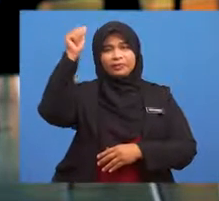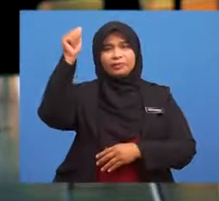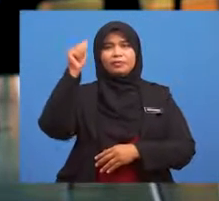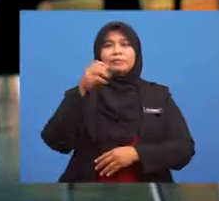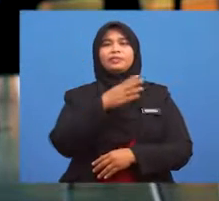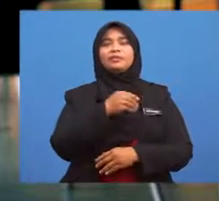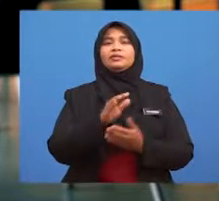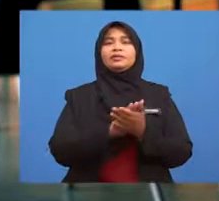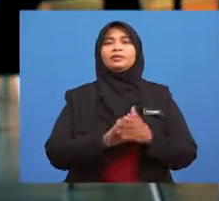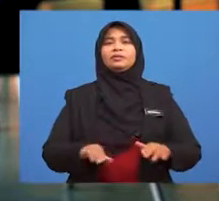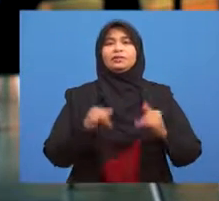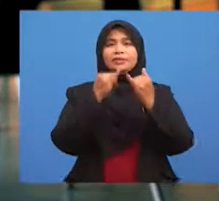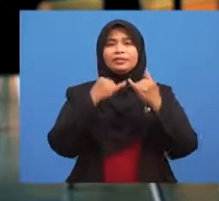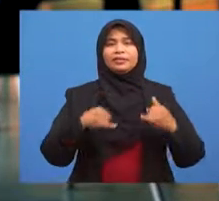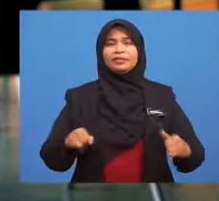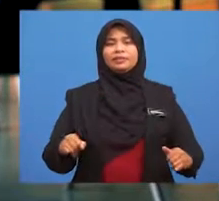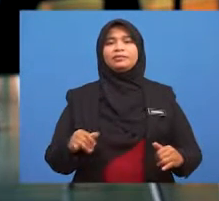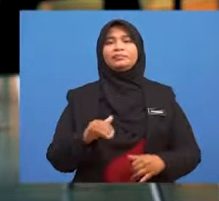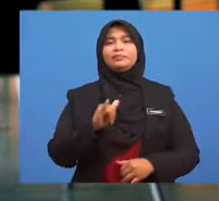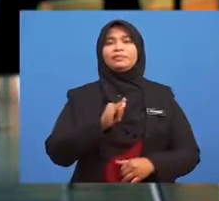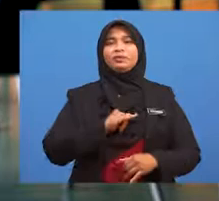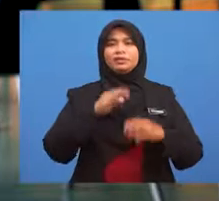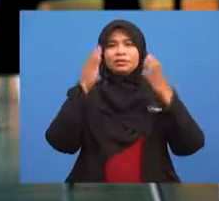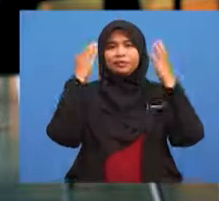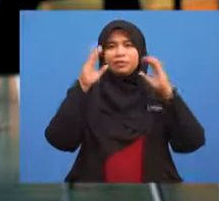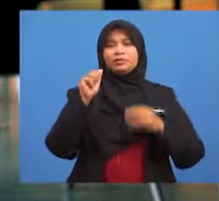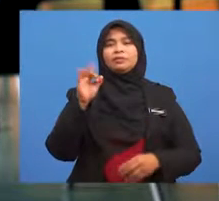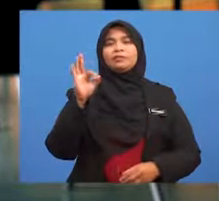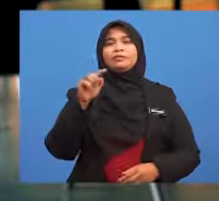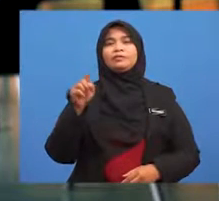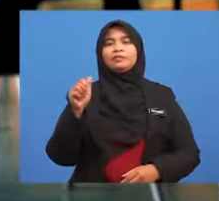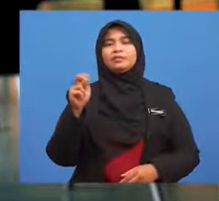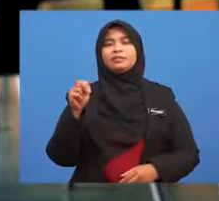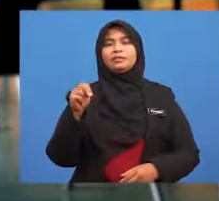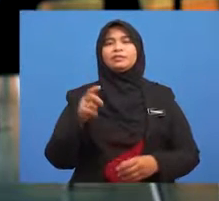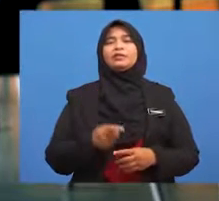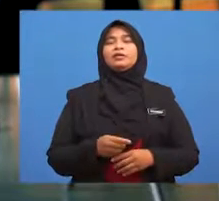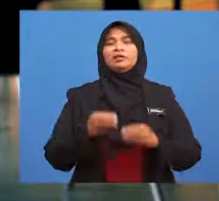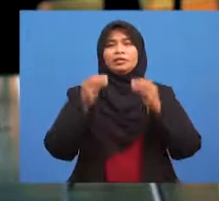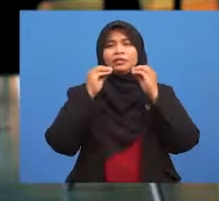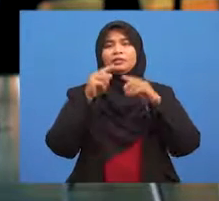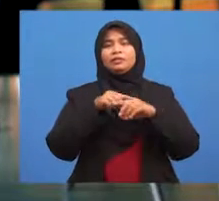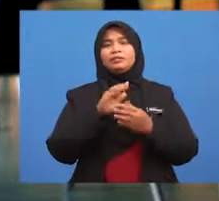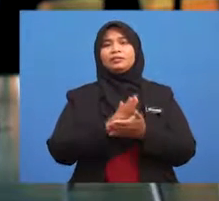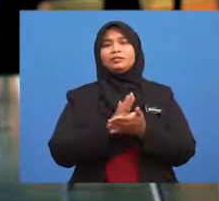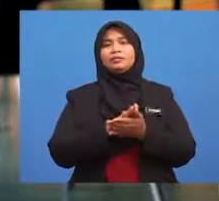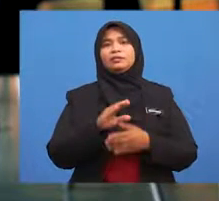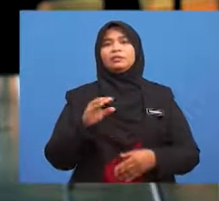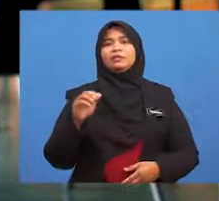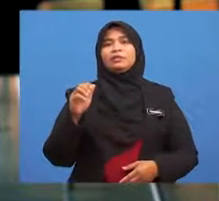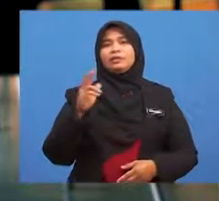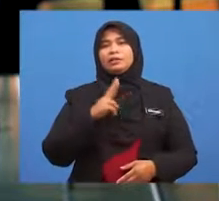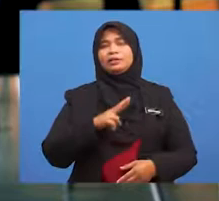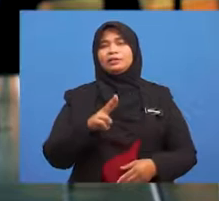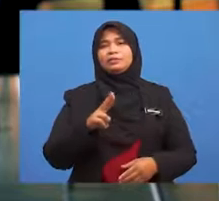Assalamualaikum dan selamat sejahtera. Saya Cikgu Afzan binti Haji Zulkarnaini, mengajar di Sekolah Agama Menengah Bagan